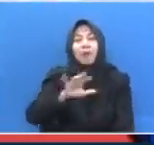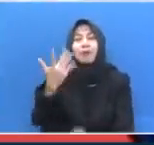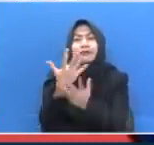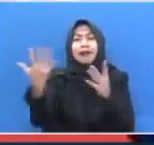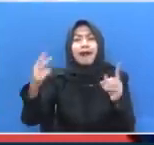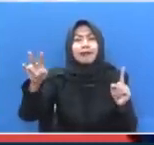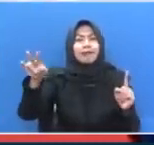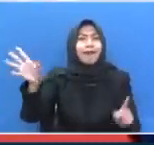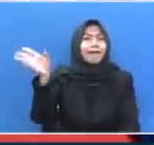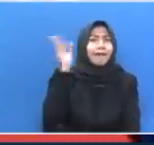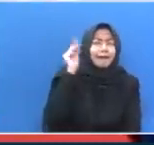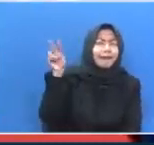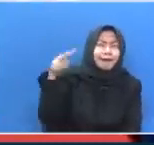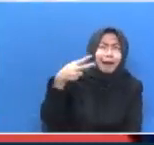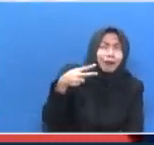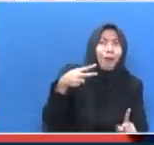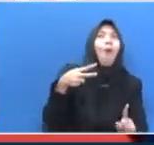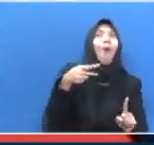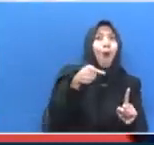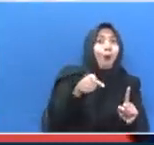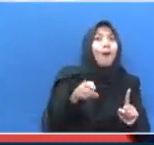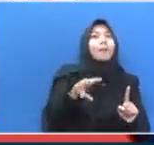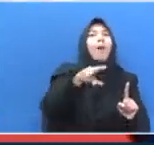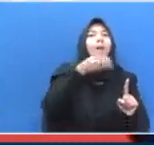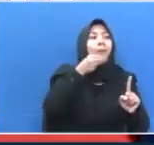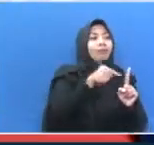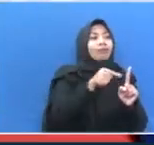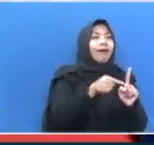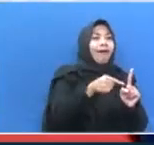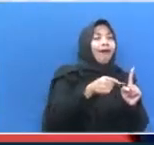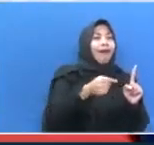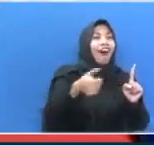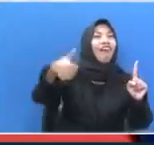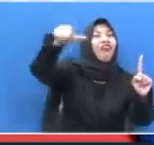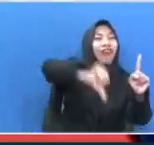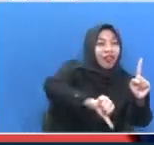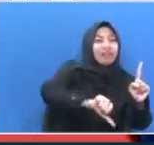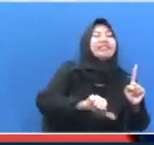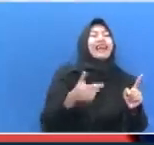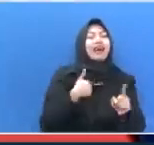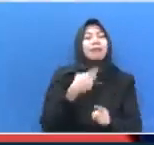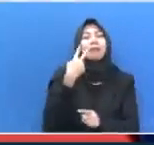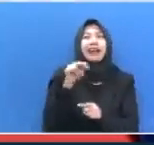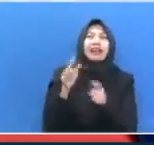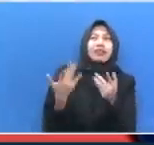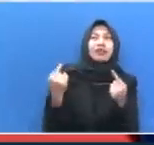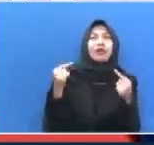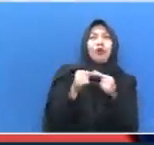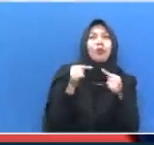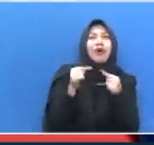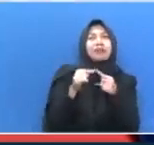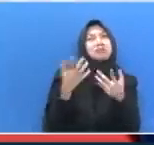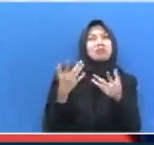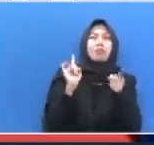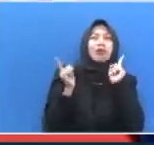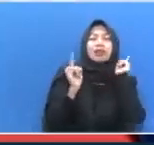sebagai calon Presiden di 2024 yang akan datang Oleh itulah yang saya lihat lebih kepada hal-hal yang sifatnya politis